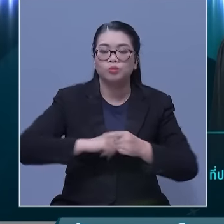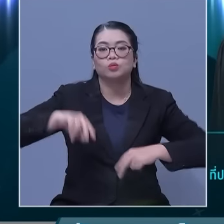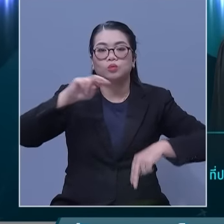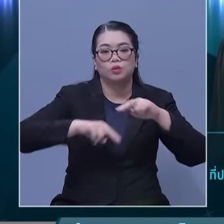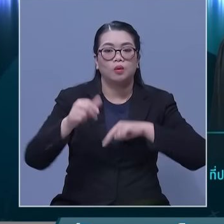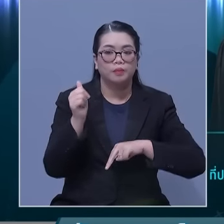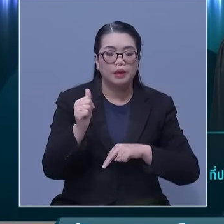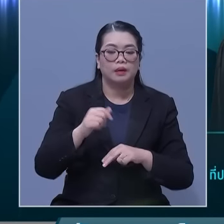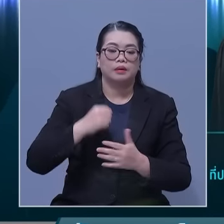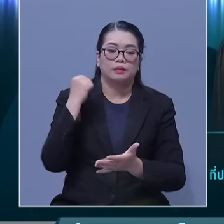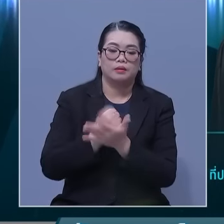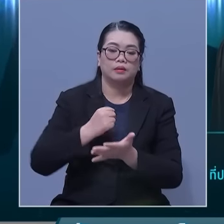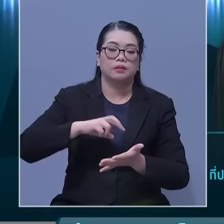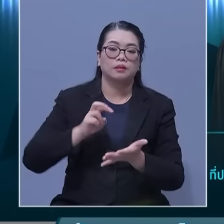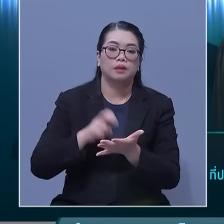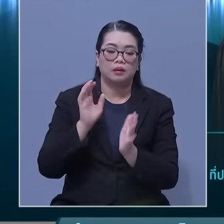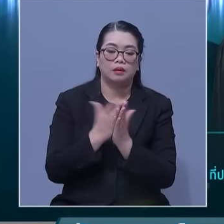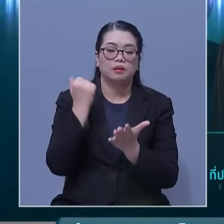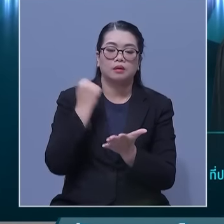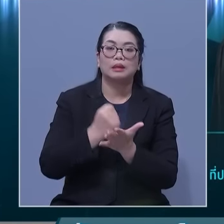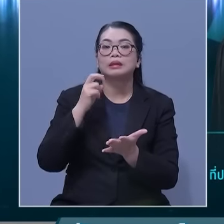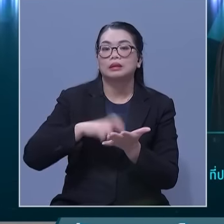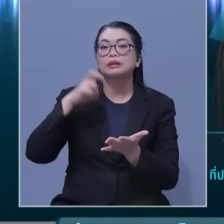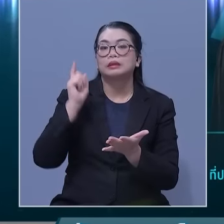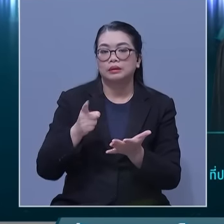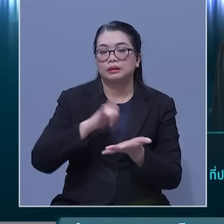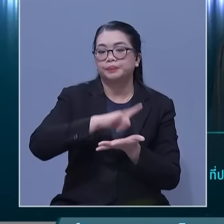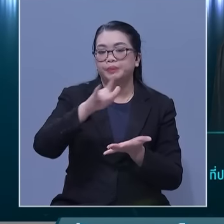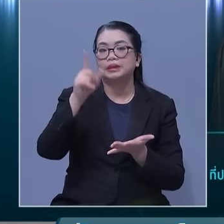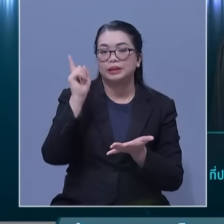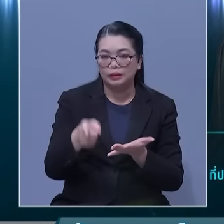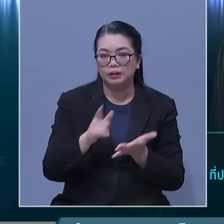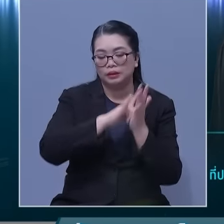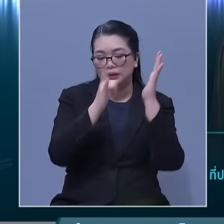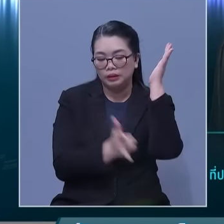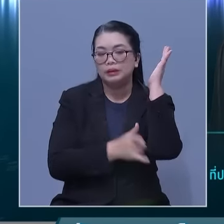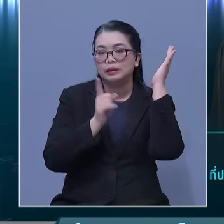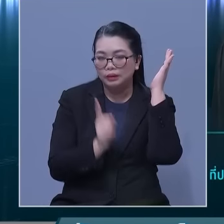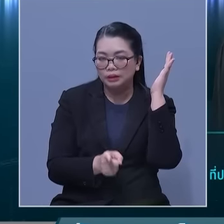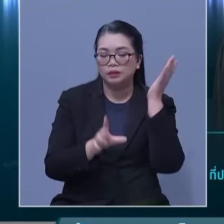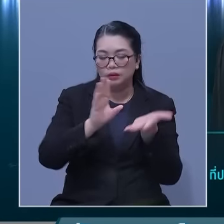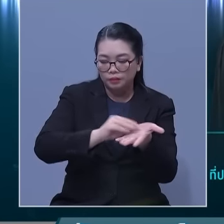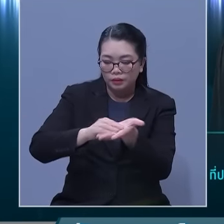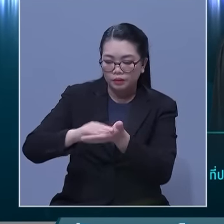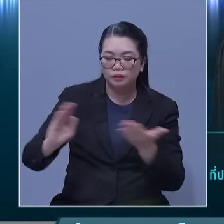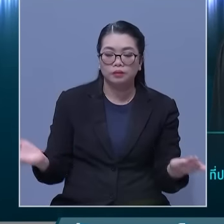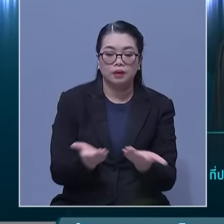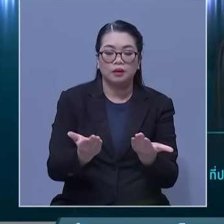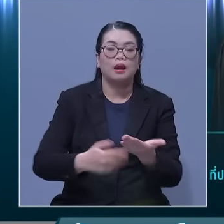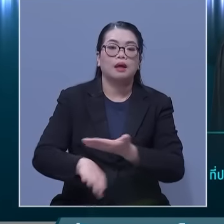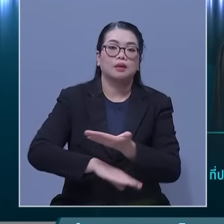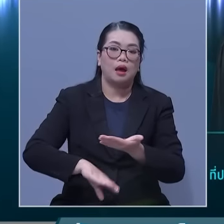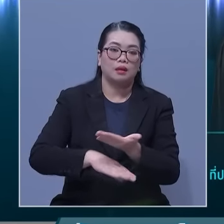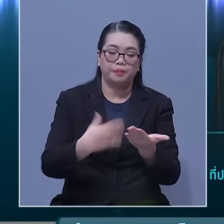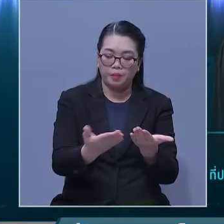ทางตมนะครับใช้พาสปอร์ตจริงมีวันเวลาเดินทางเอามาประกอบกันอะไรกันครับก็ข่าวมัน